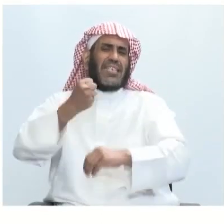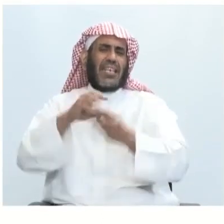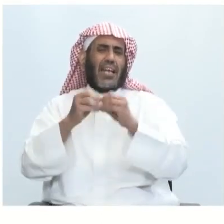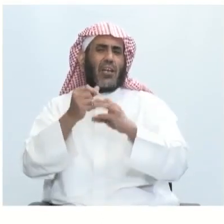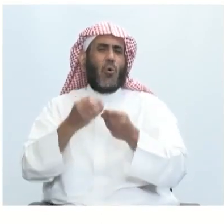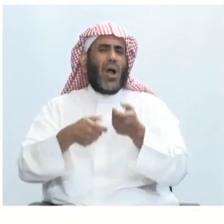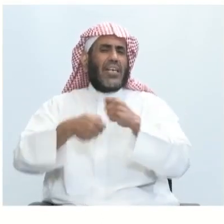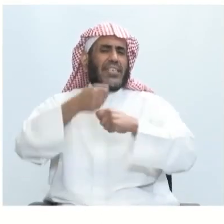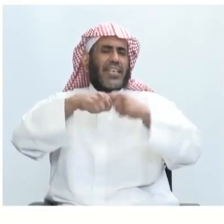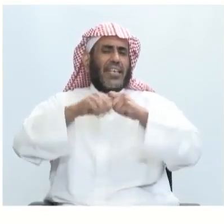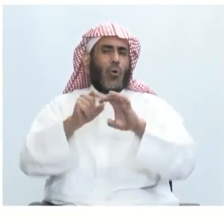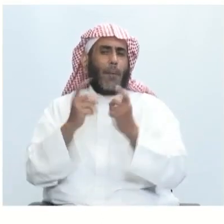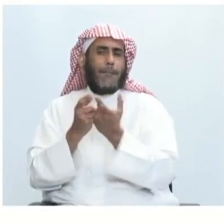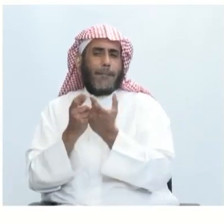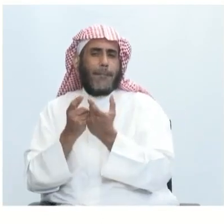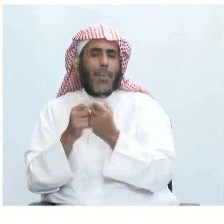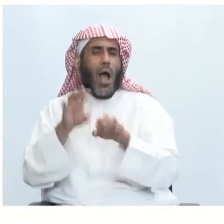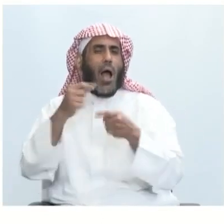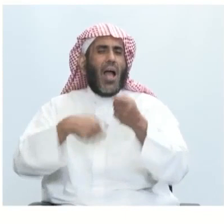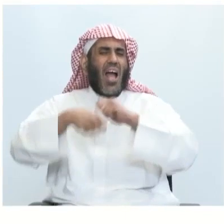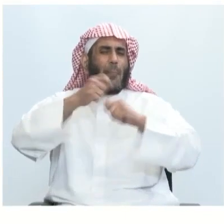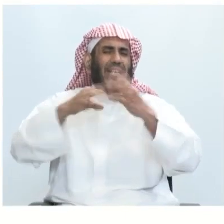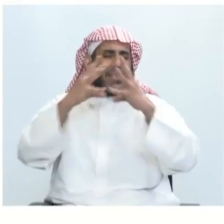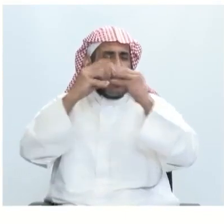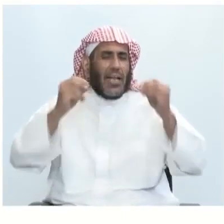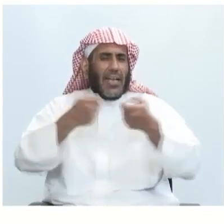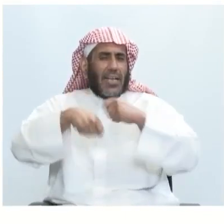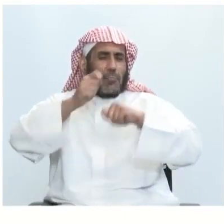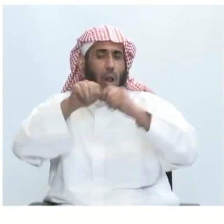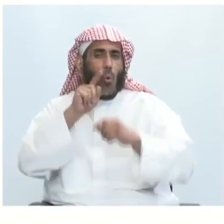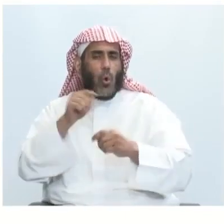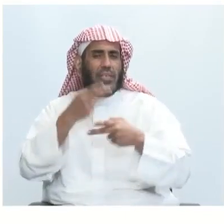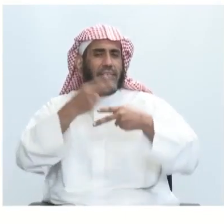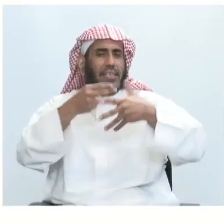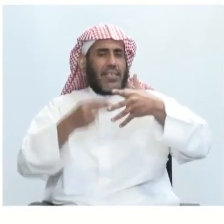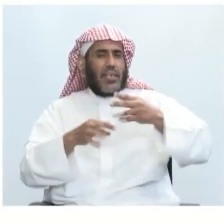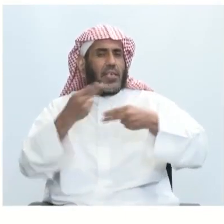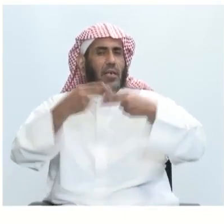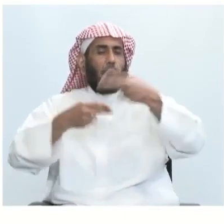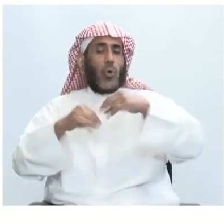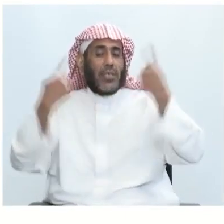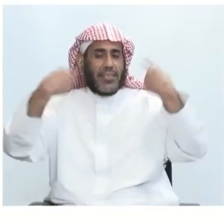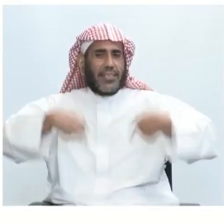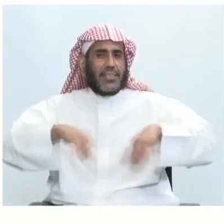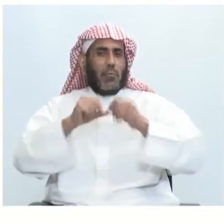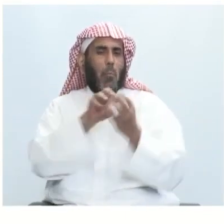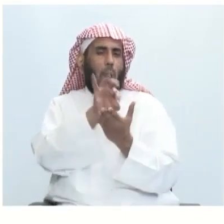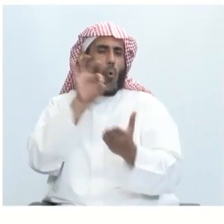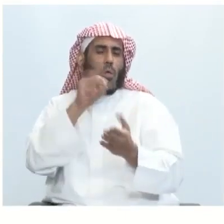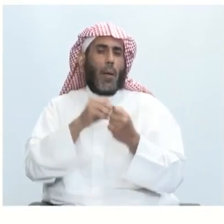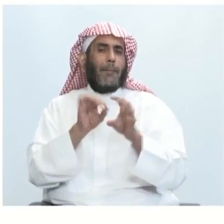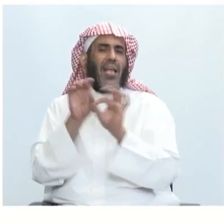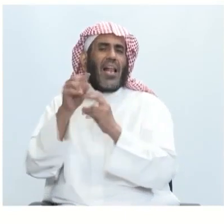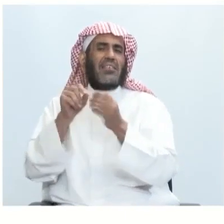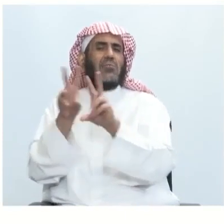واجري على كل منهما عمليات التحليل الكيماوي لوجدنا العناصر التي يتركب منها الجسم ماخوذه من